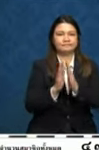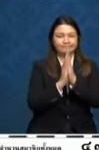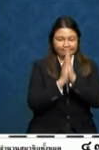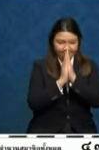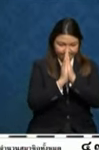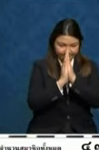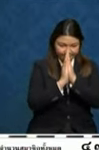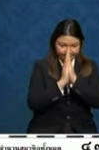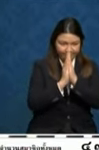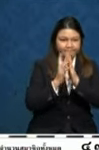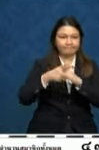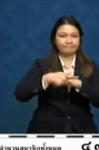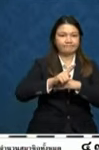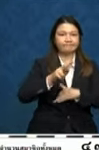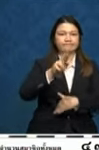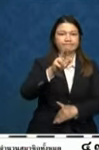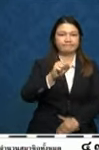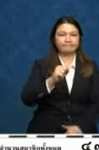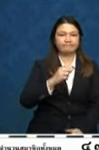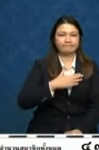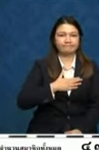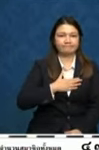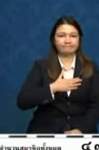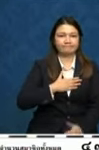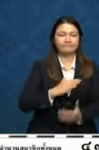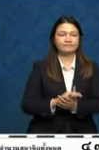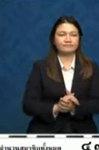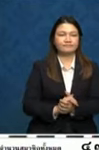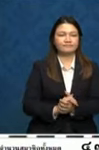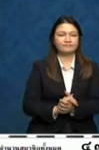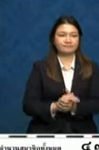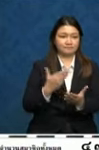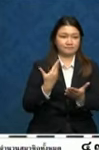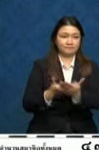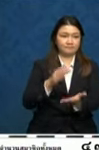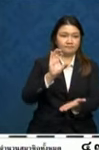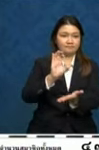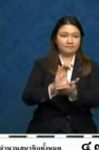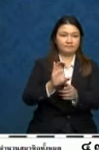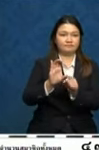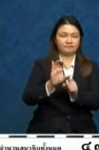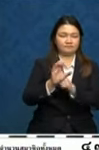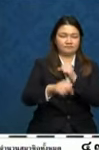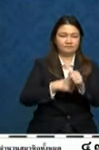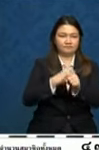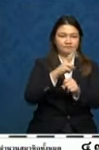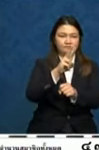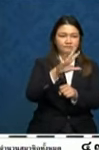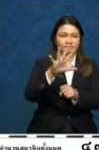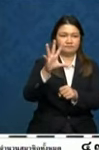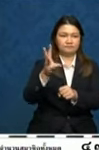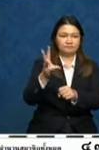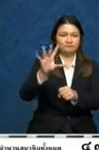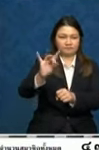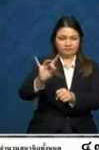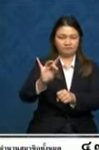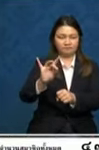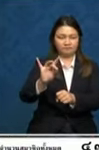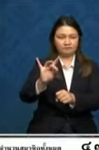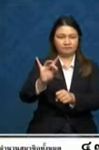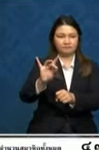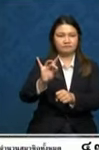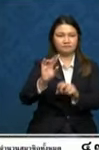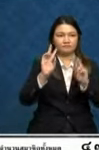ธานด้วยความเคารพอย่างยิ่งว่าในงบประมาณรายจ่ายประจำปี2568นี้นะครับเฉพาะในส่ว